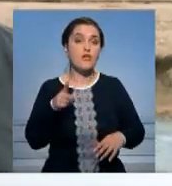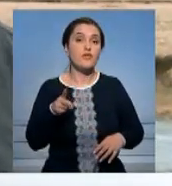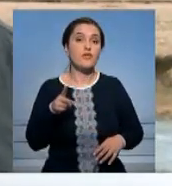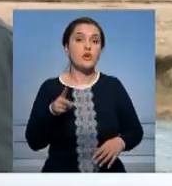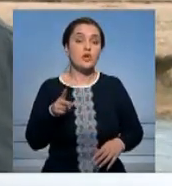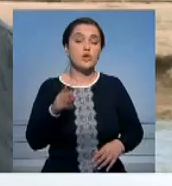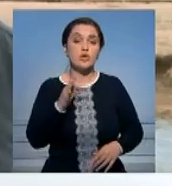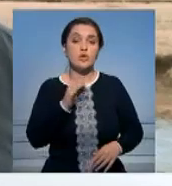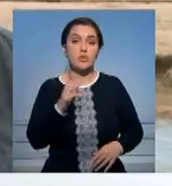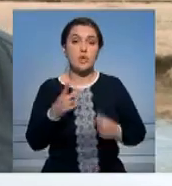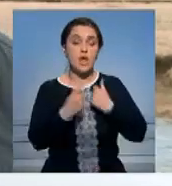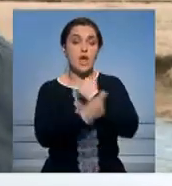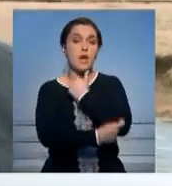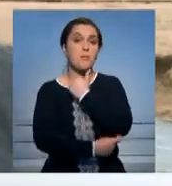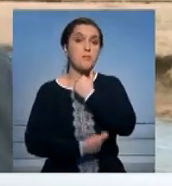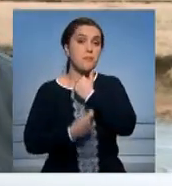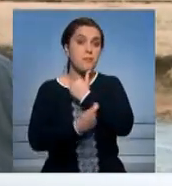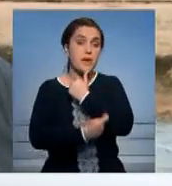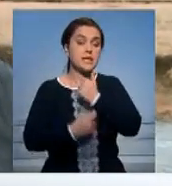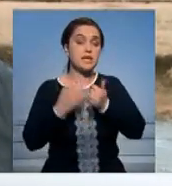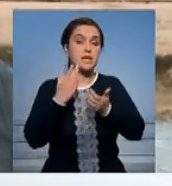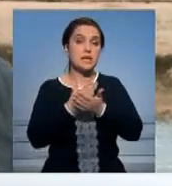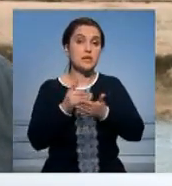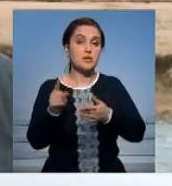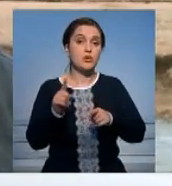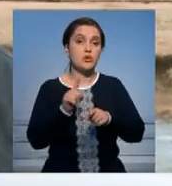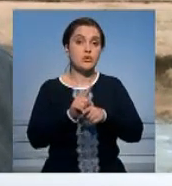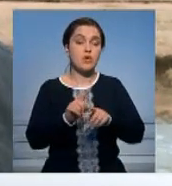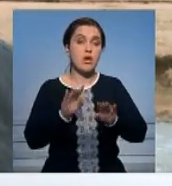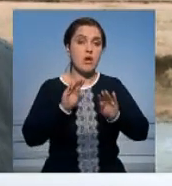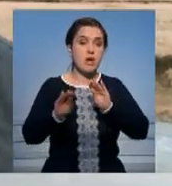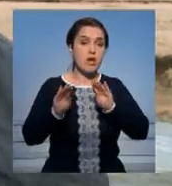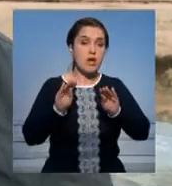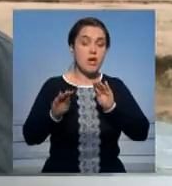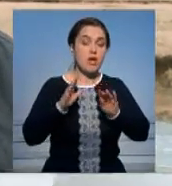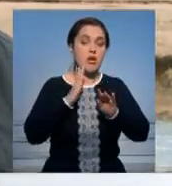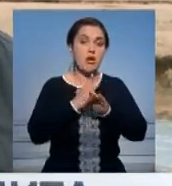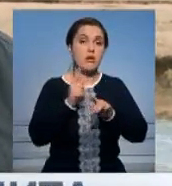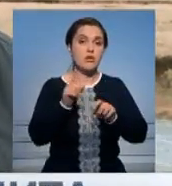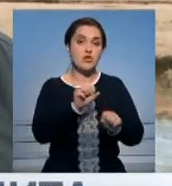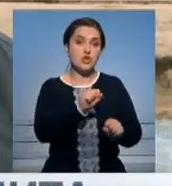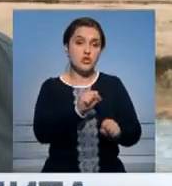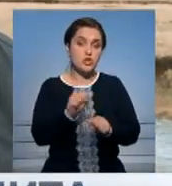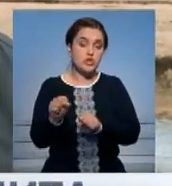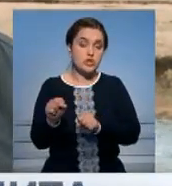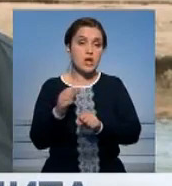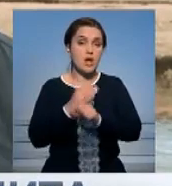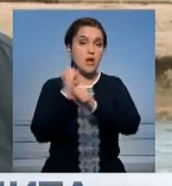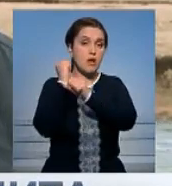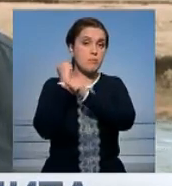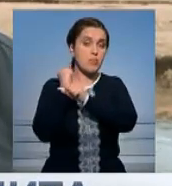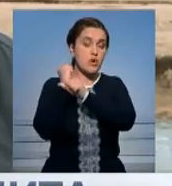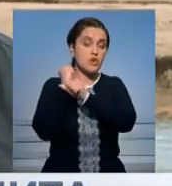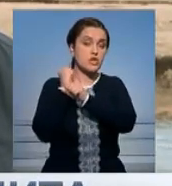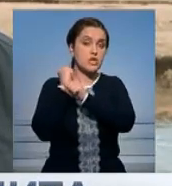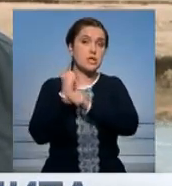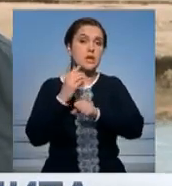материала. Рассредоточили его на 3 наиболее опасных участках. В достаточном количестве имеется мешкотара.